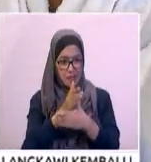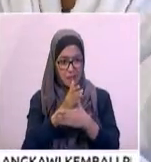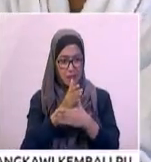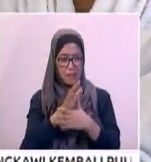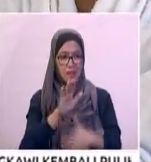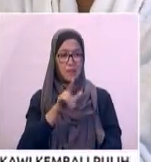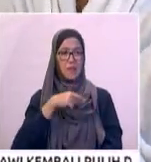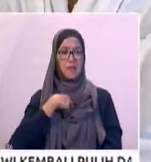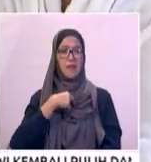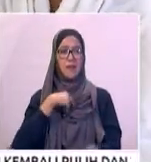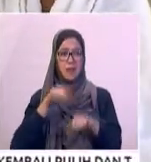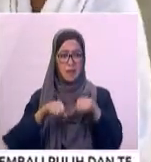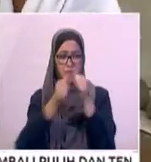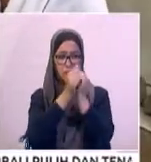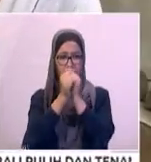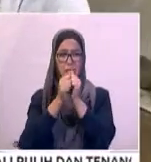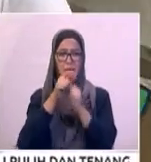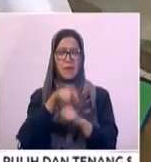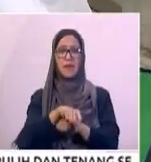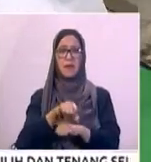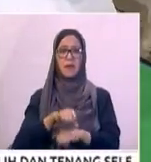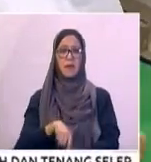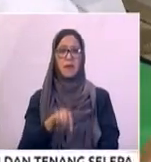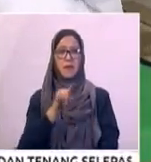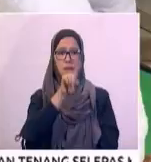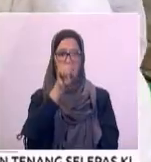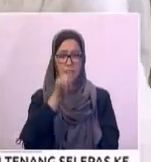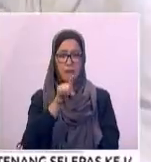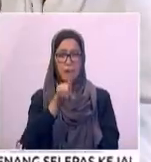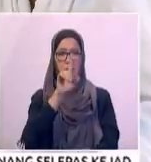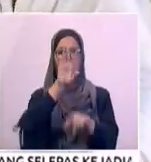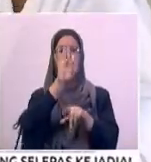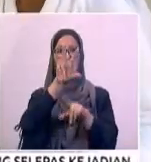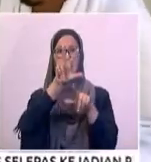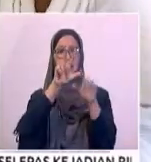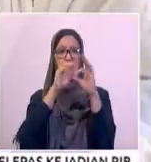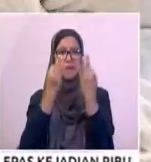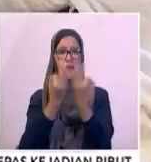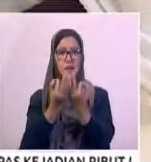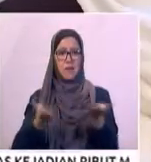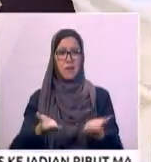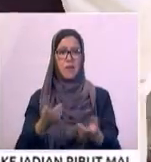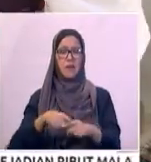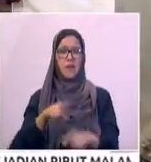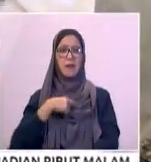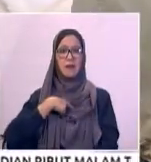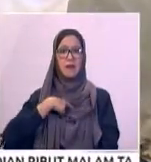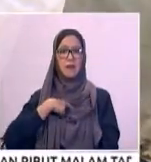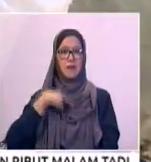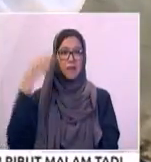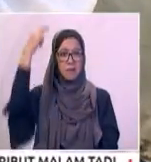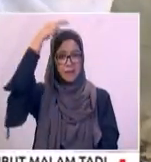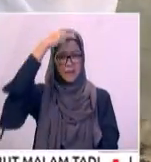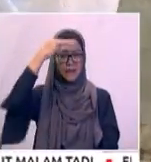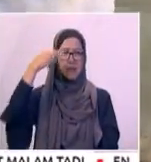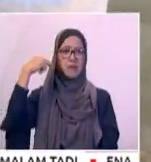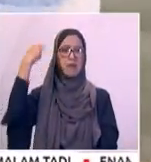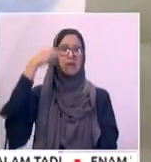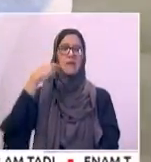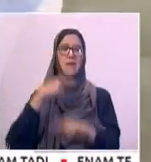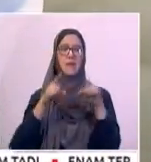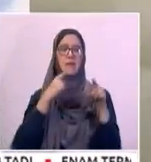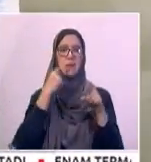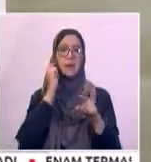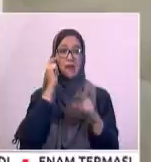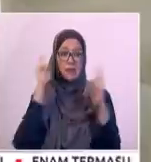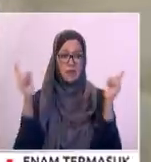tiga keluarga saya kira. Haji dulu boleh? Haji dengan Ajah, jom. Allahu Akbar. Sebab tadi dah jumpa, mereka pun dah selesai berdoa tadi. Mungkin kita ambil